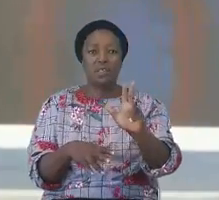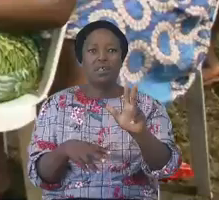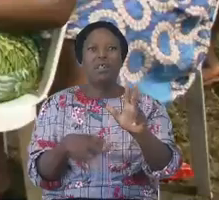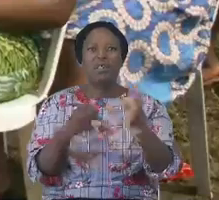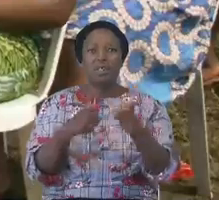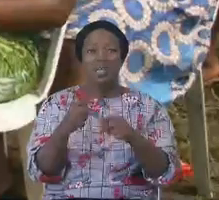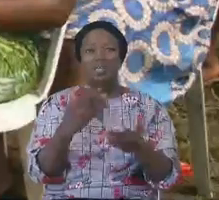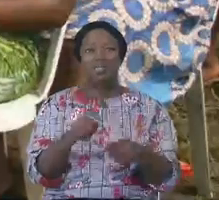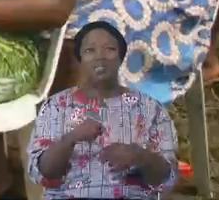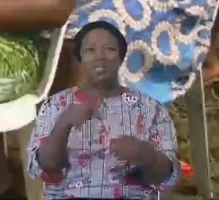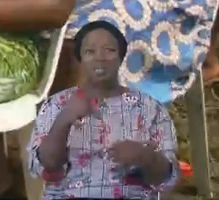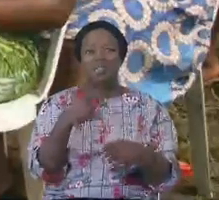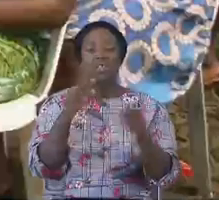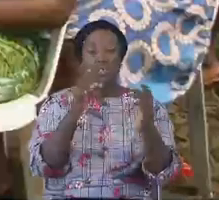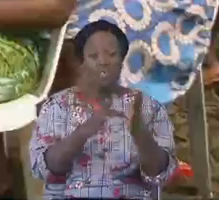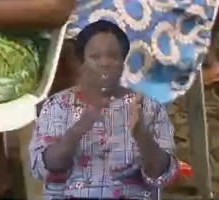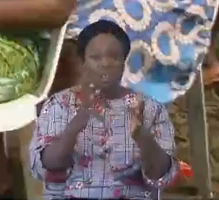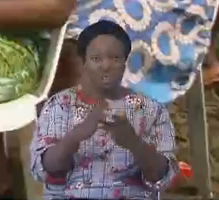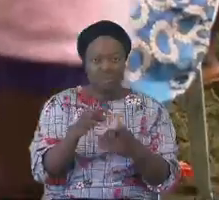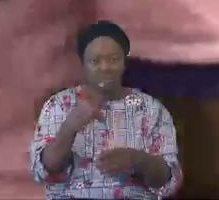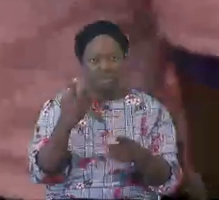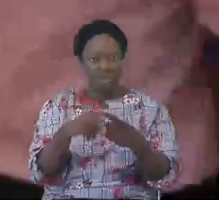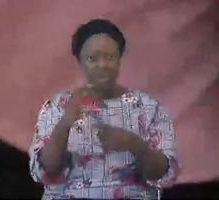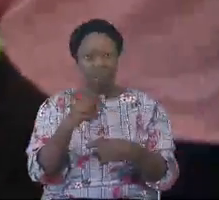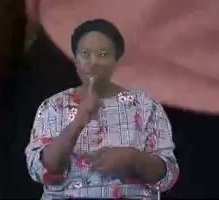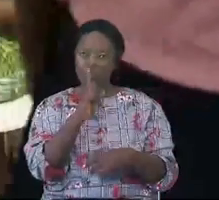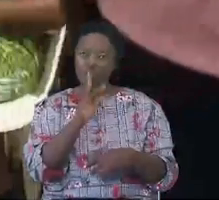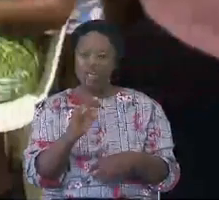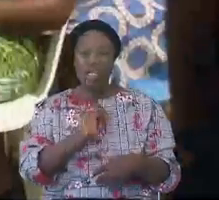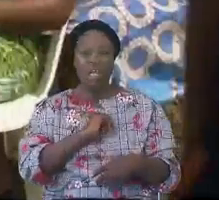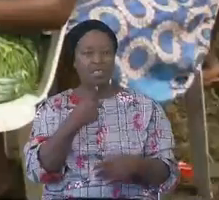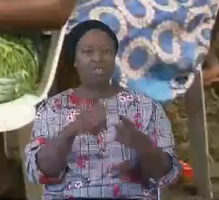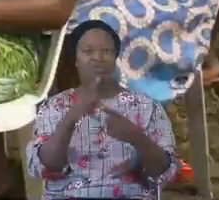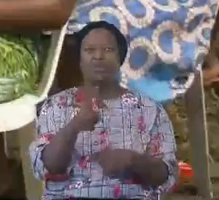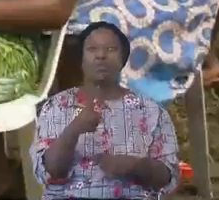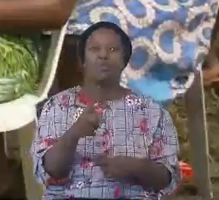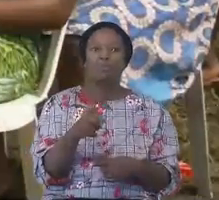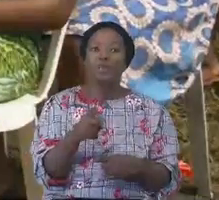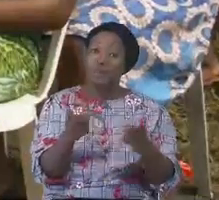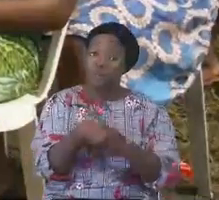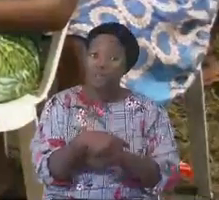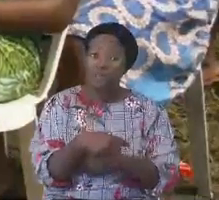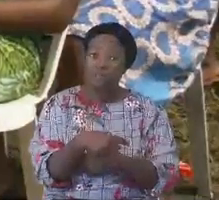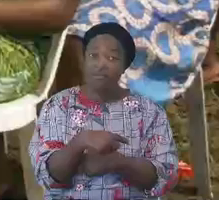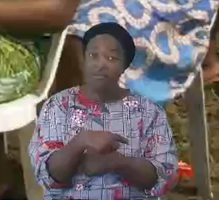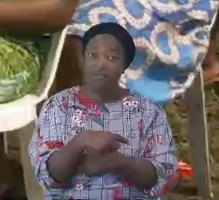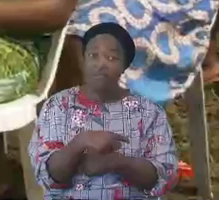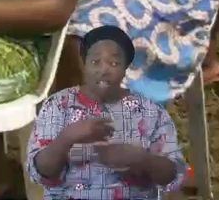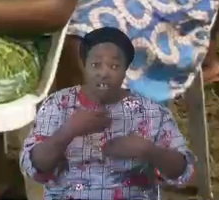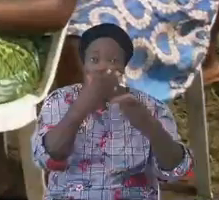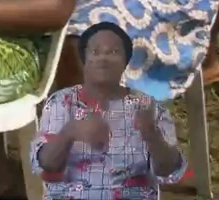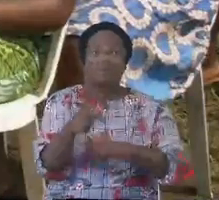pécheurs. Verset 43. Verset 43 dit, Jésus lui répondit, je te le